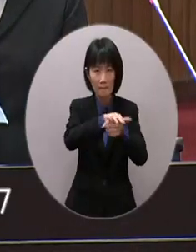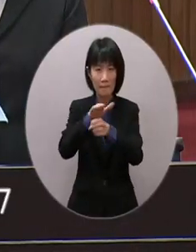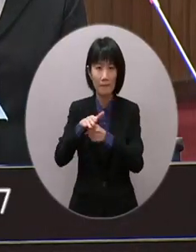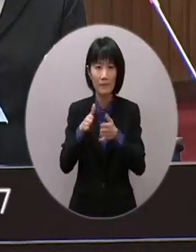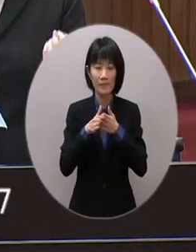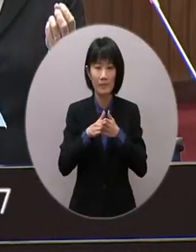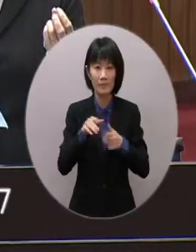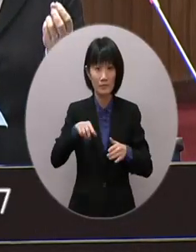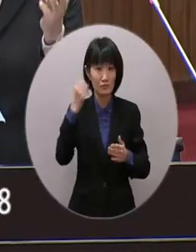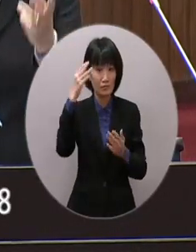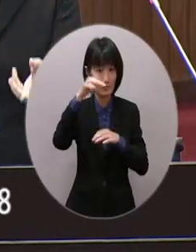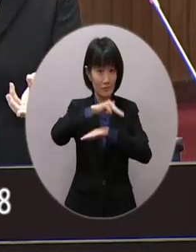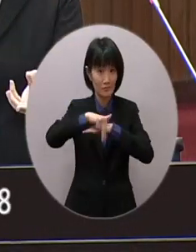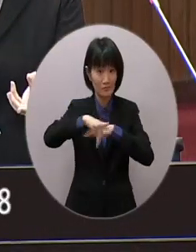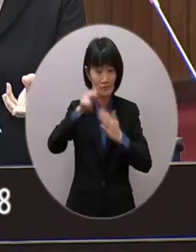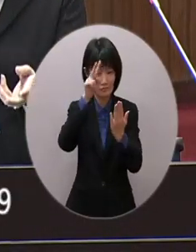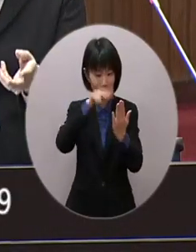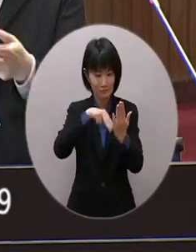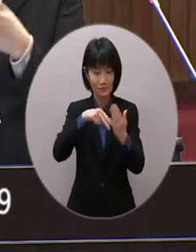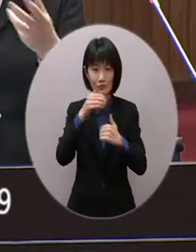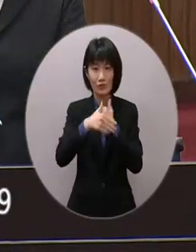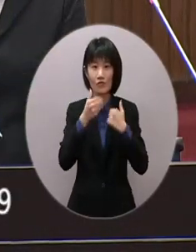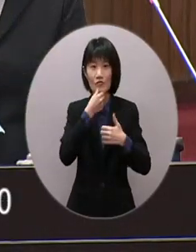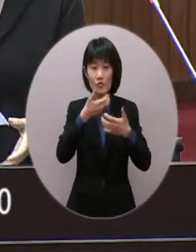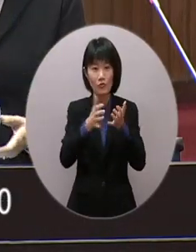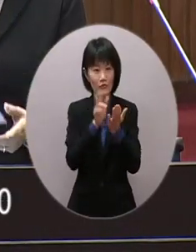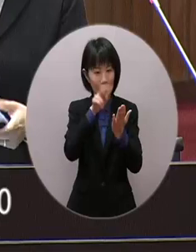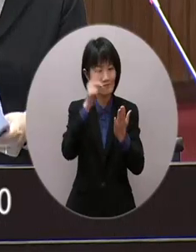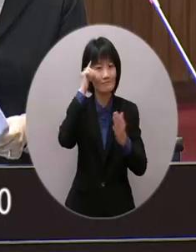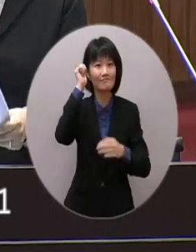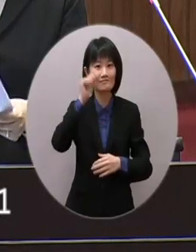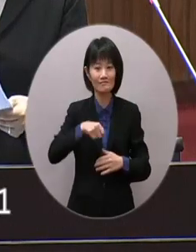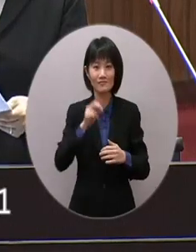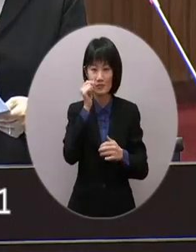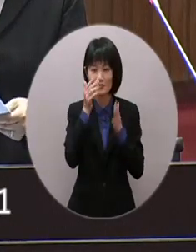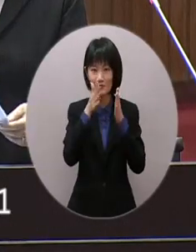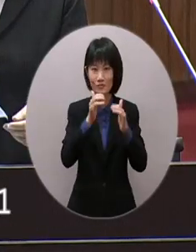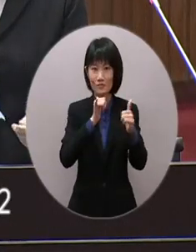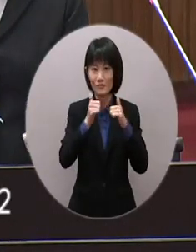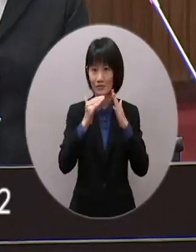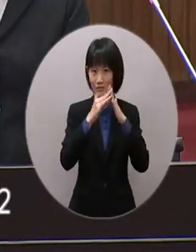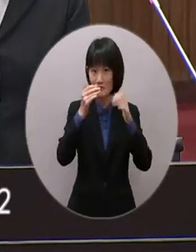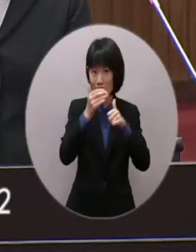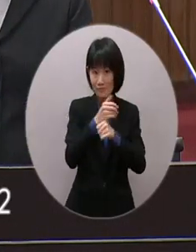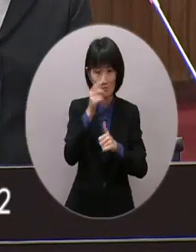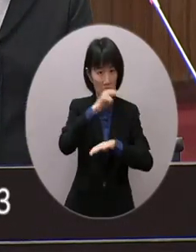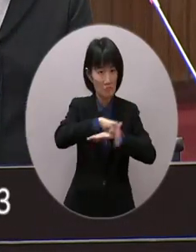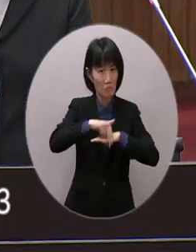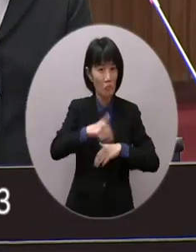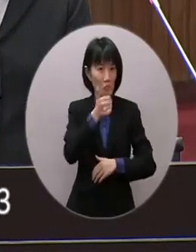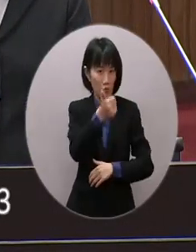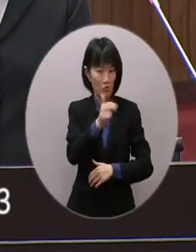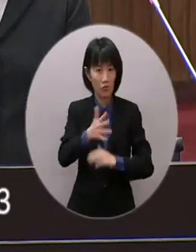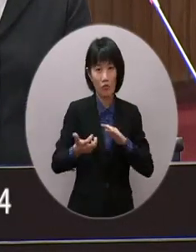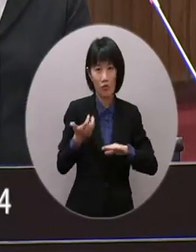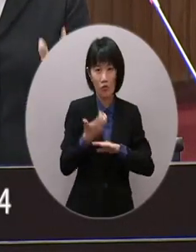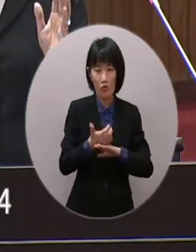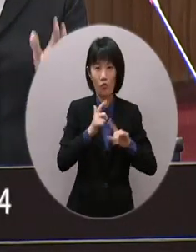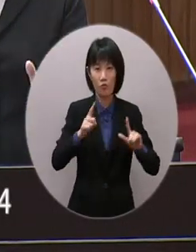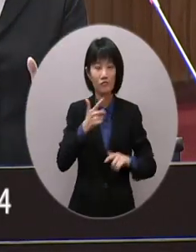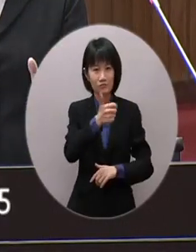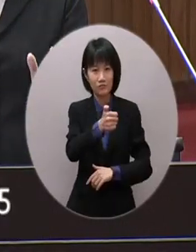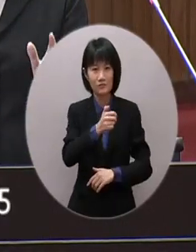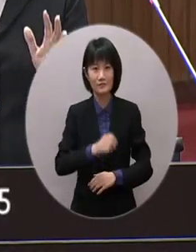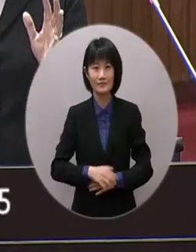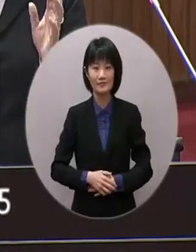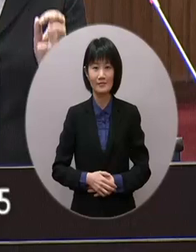提出，我是觉得我很肯定我们卫福部特别是社家署在这个部分所做的一个规划哈，所付出的一个心力。那我